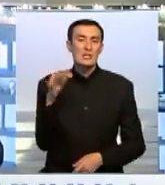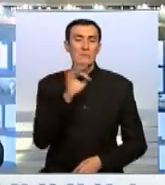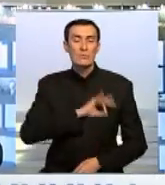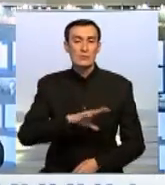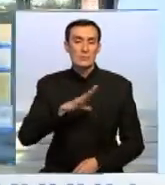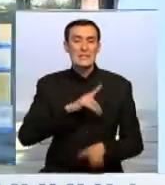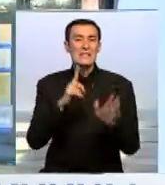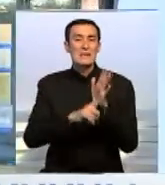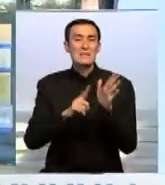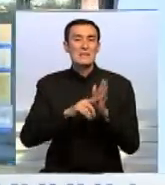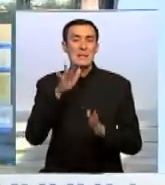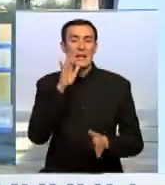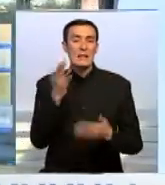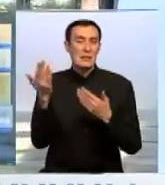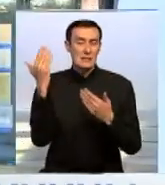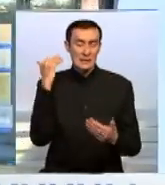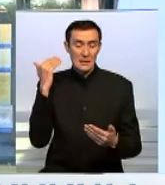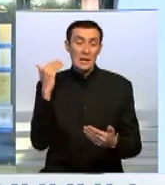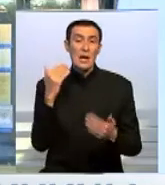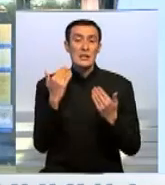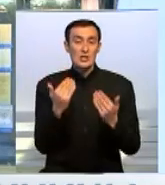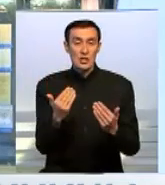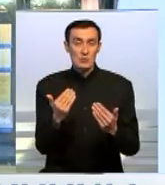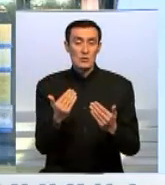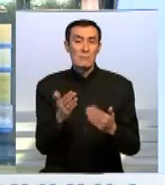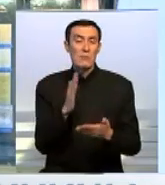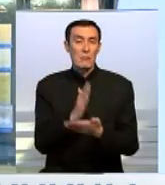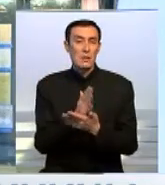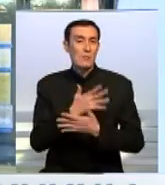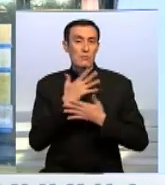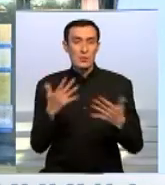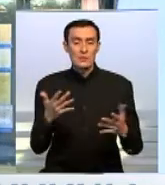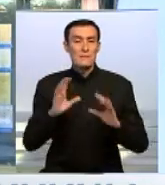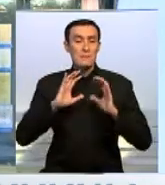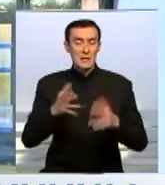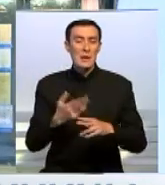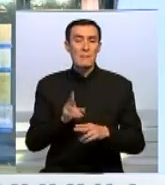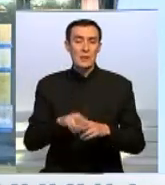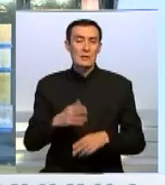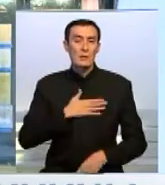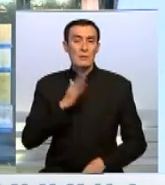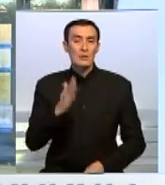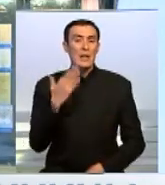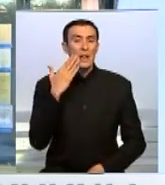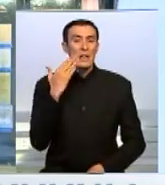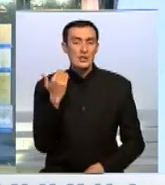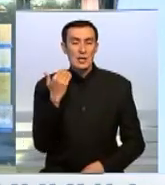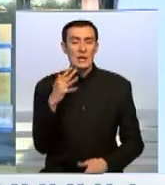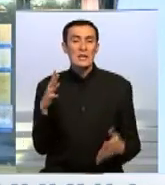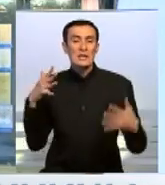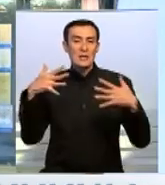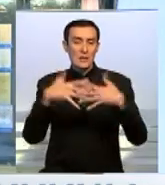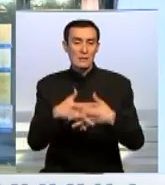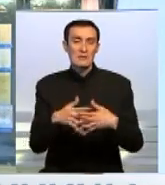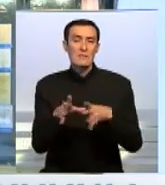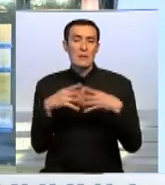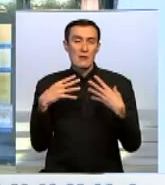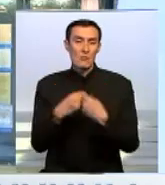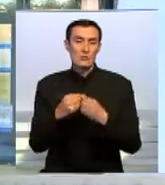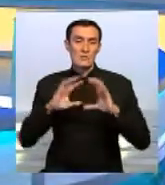более 70 лет назад. Сегодня она заметно преобладает во всем мире, поэтому нам будет легче интегрироваться в мировое сообщество.